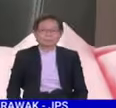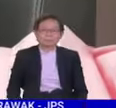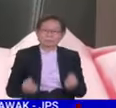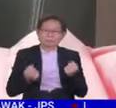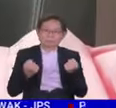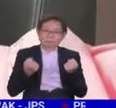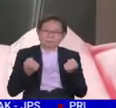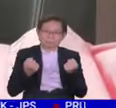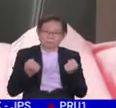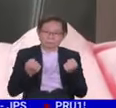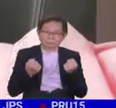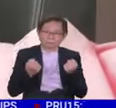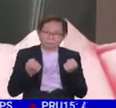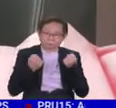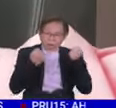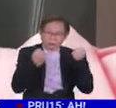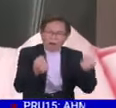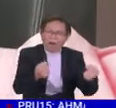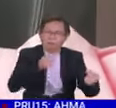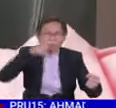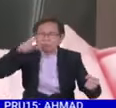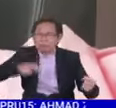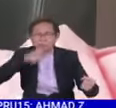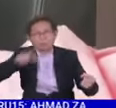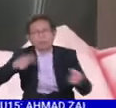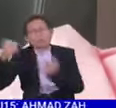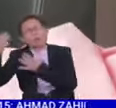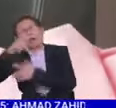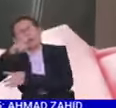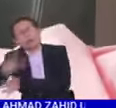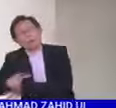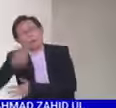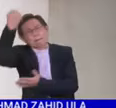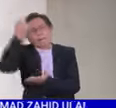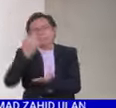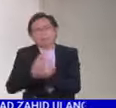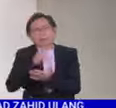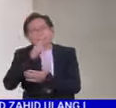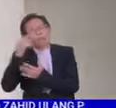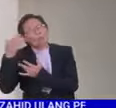Perjalanan diorang pun tak tunggu lama dekat bus stop.